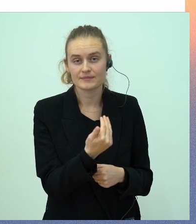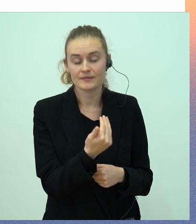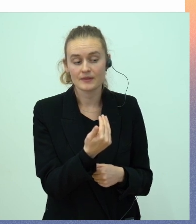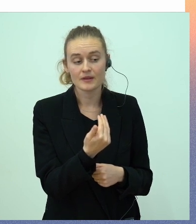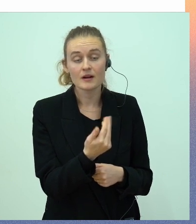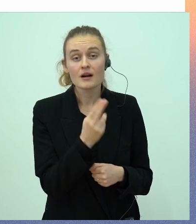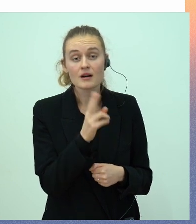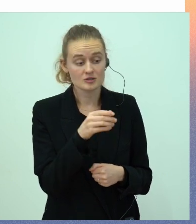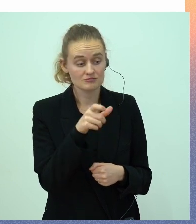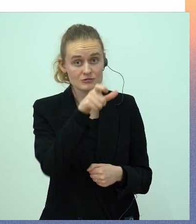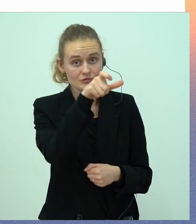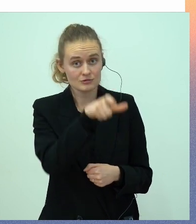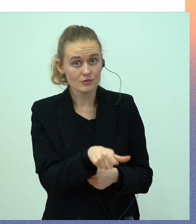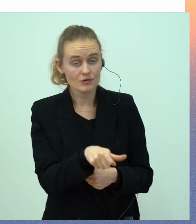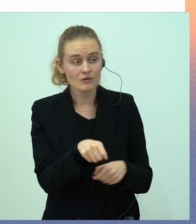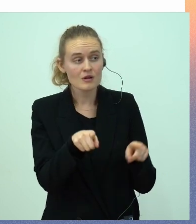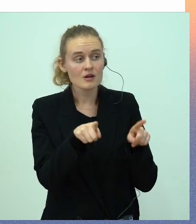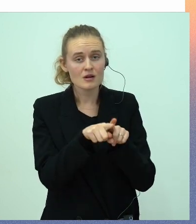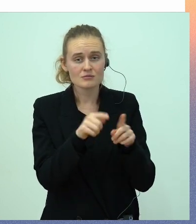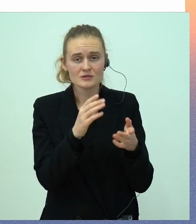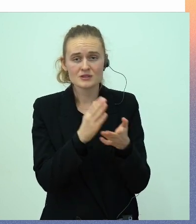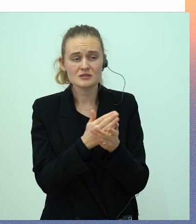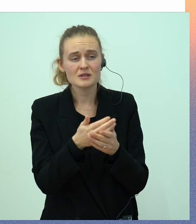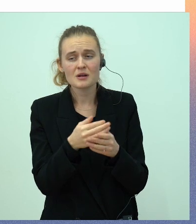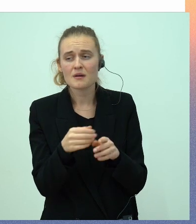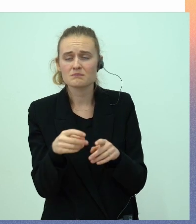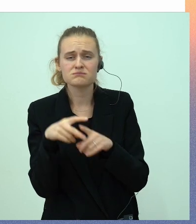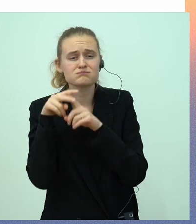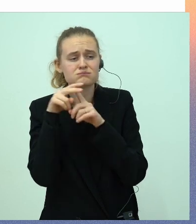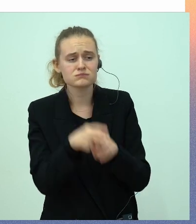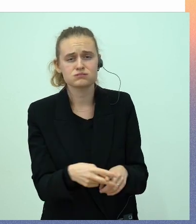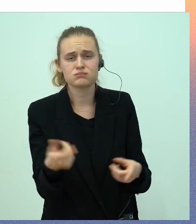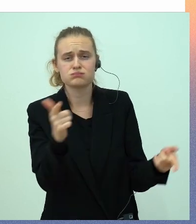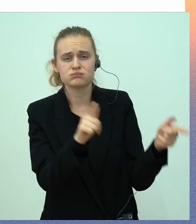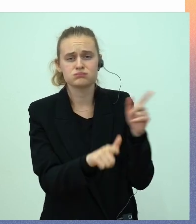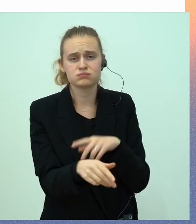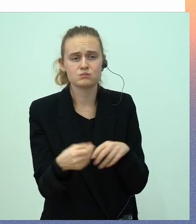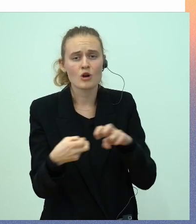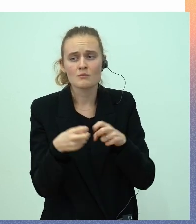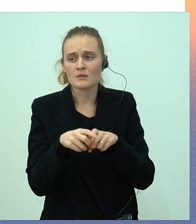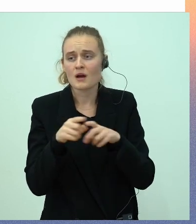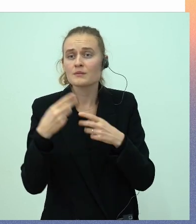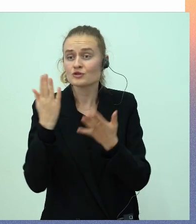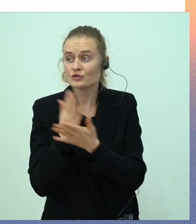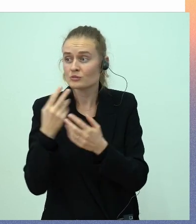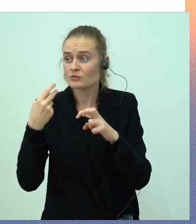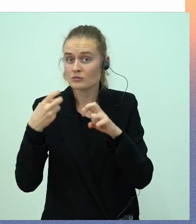asmuo, kuris tampa kažkokiu atpirkimo ožiu. Ta pastebime įvairiose